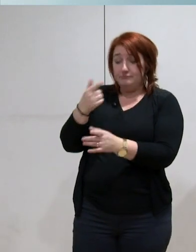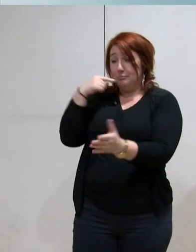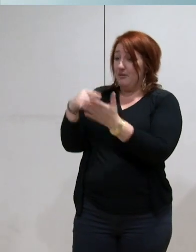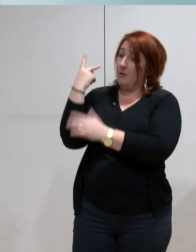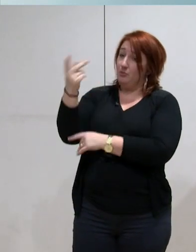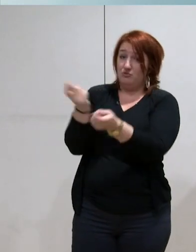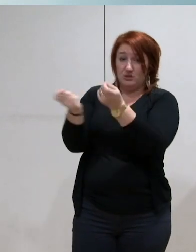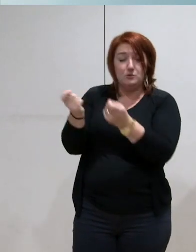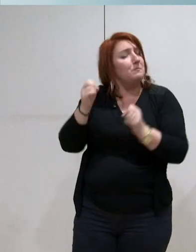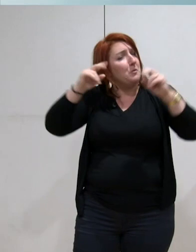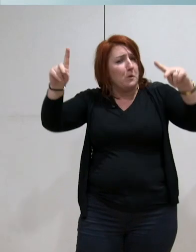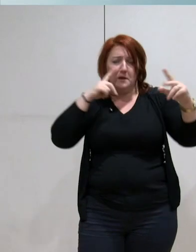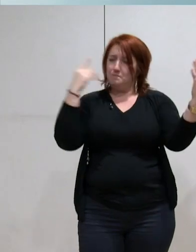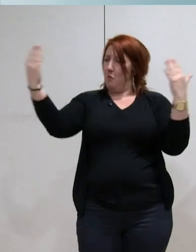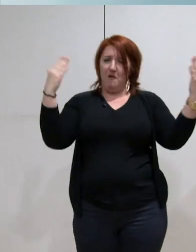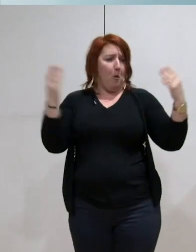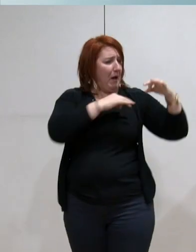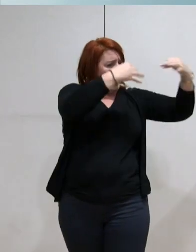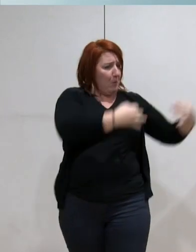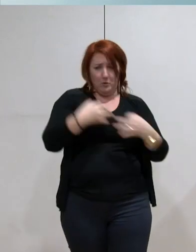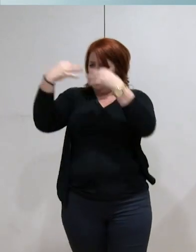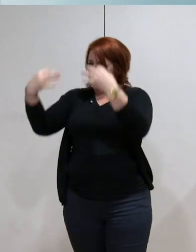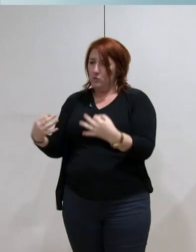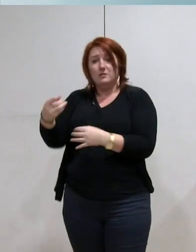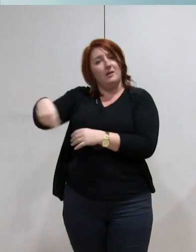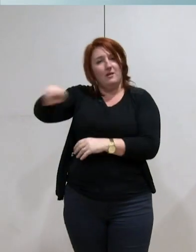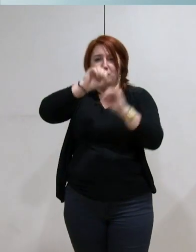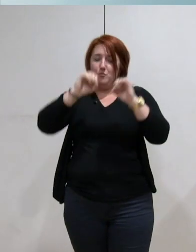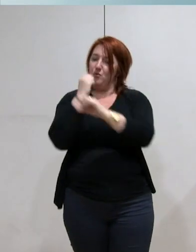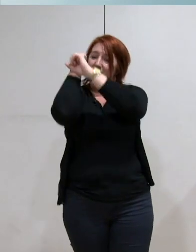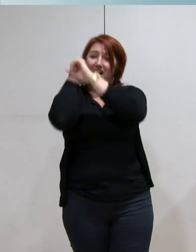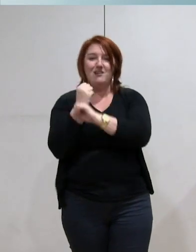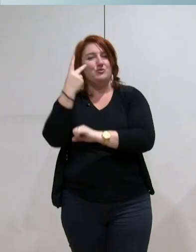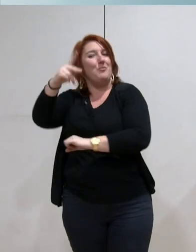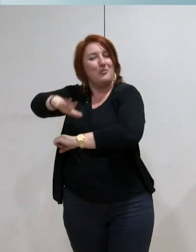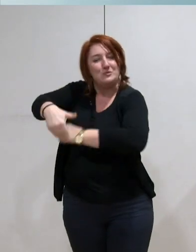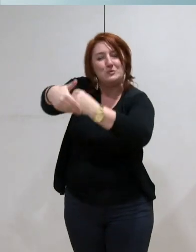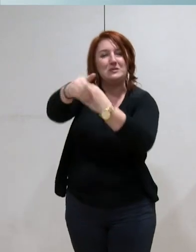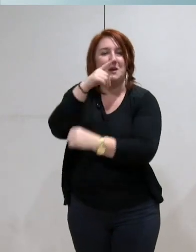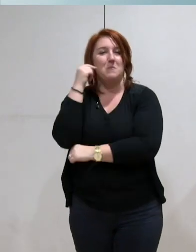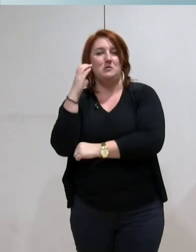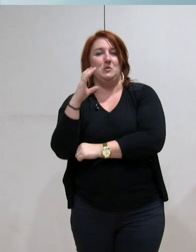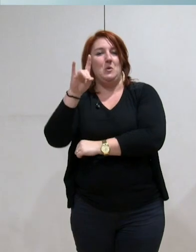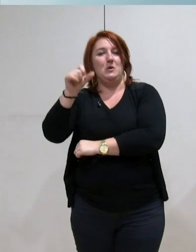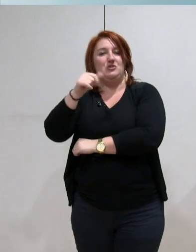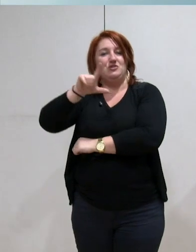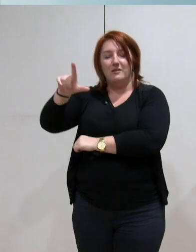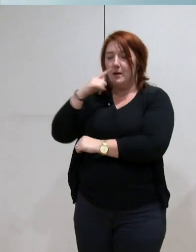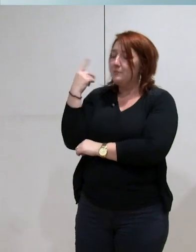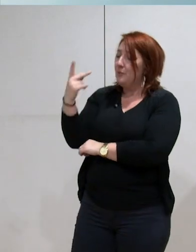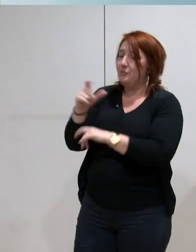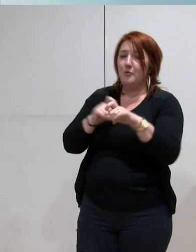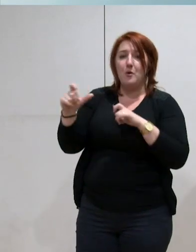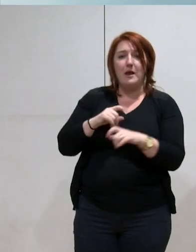et vous pourrez continuer à assumer auprès de la population votre soutien à Monsieur Chanal je ne suis pas sûr que votre collègue Julien Paula